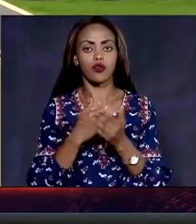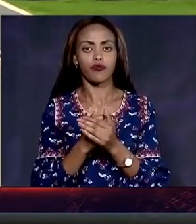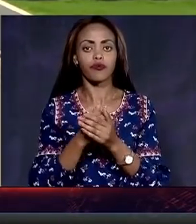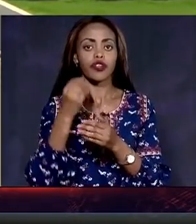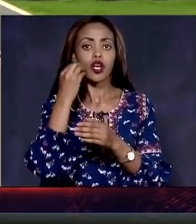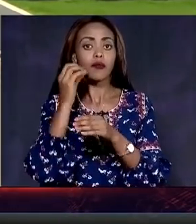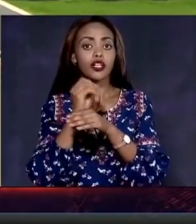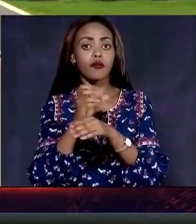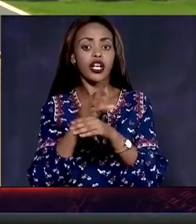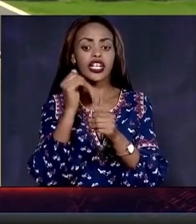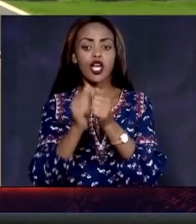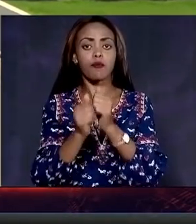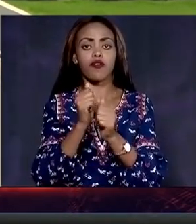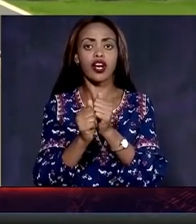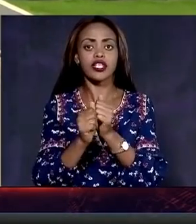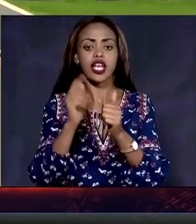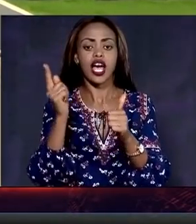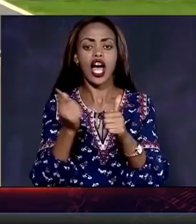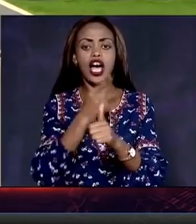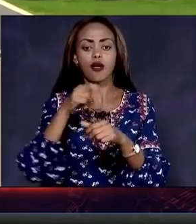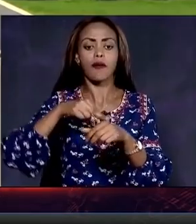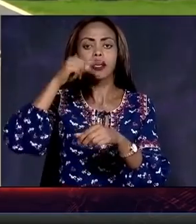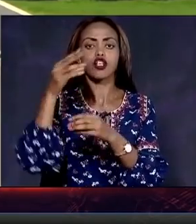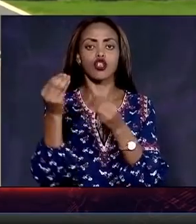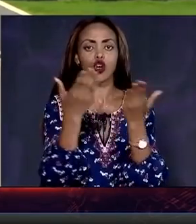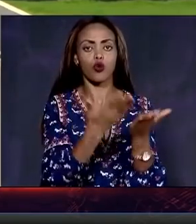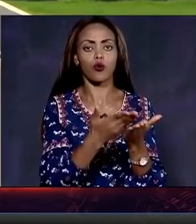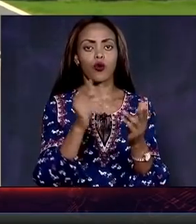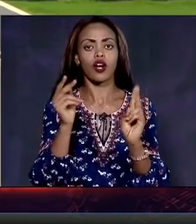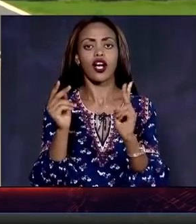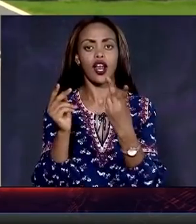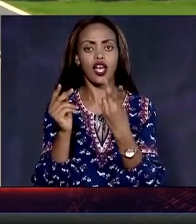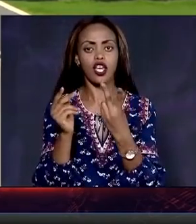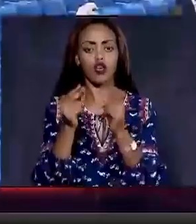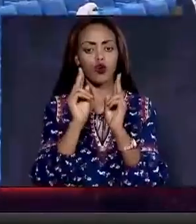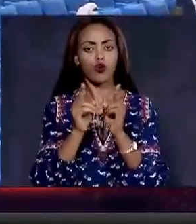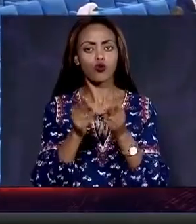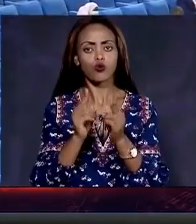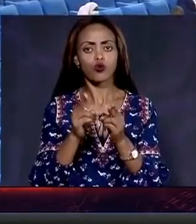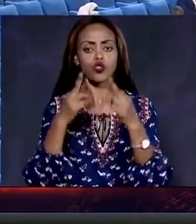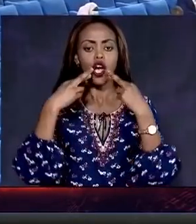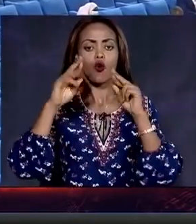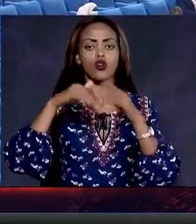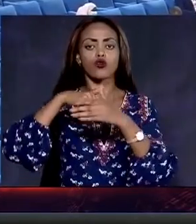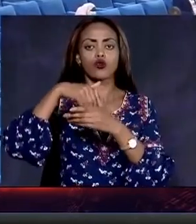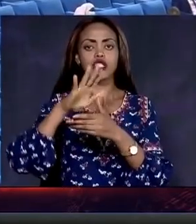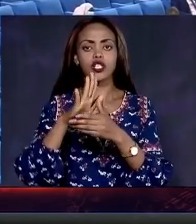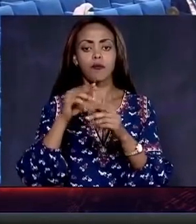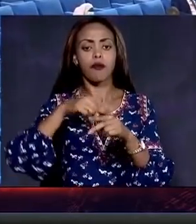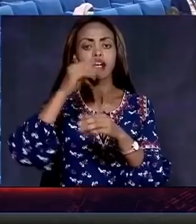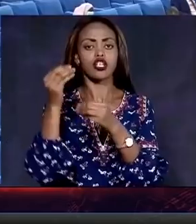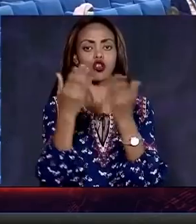مخری نای مفراس حاده موگس قریو کالای حسوس آواج که اووج موگس